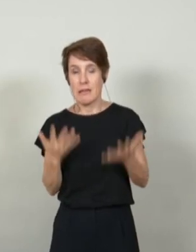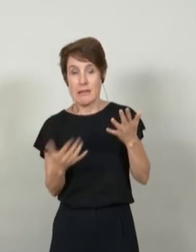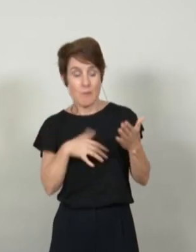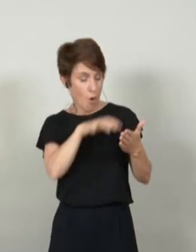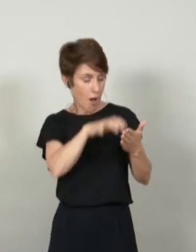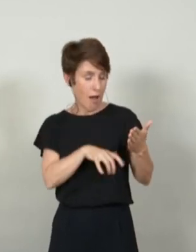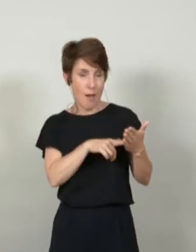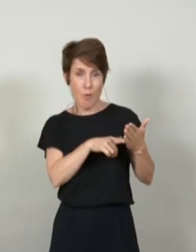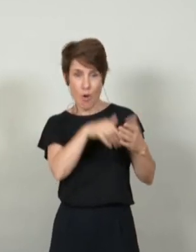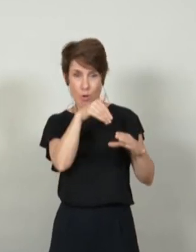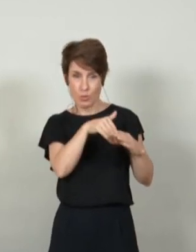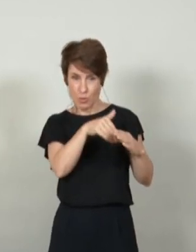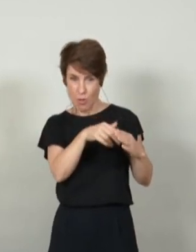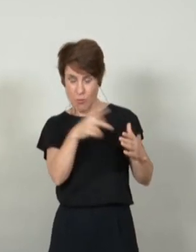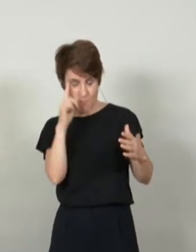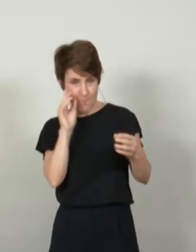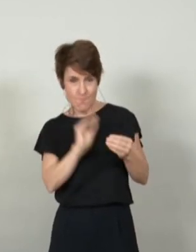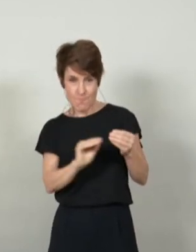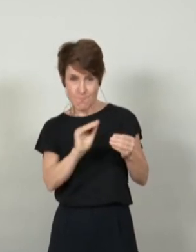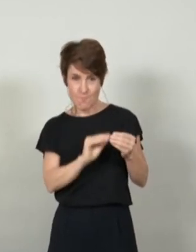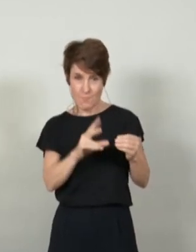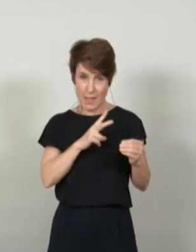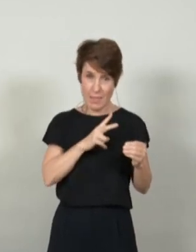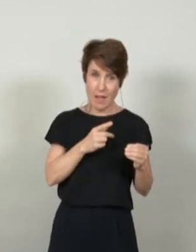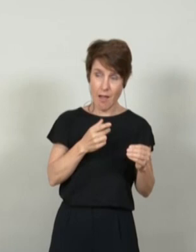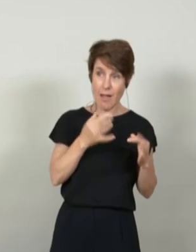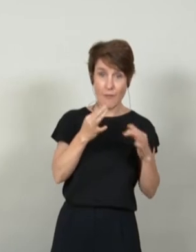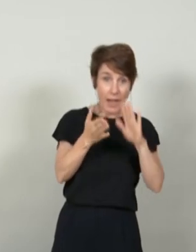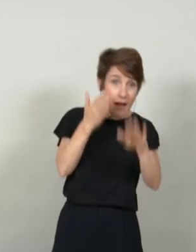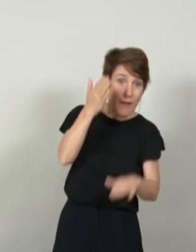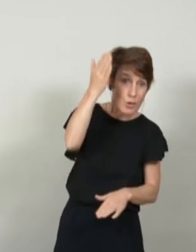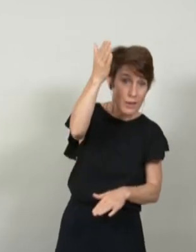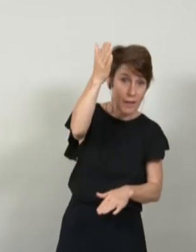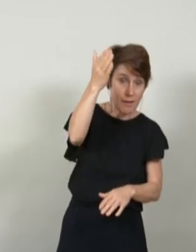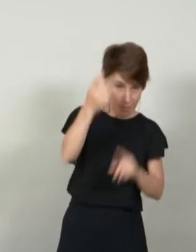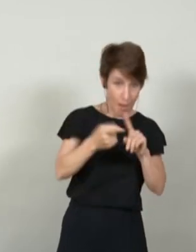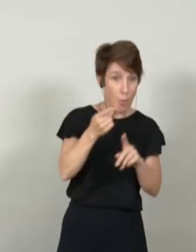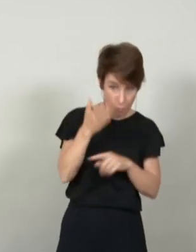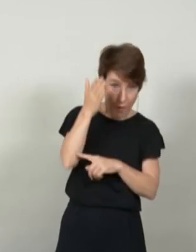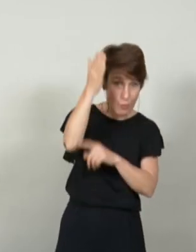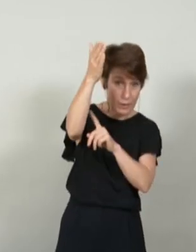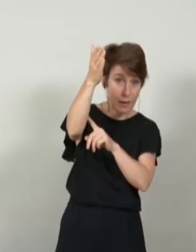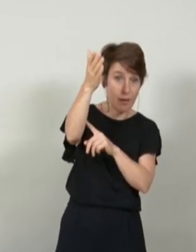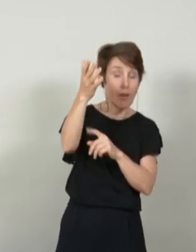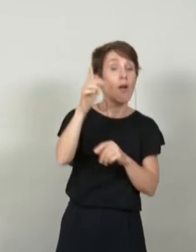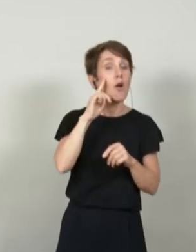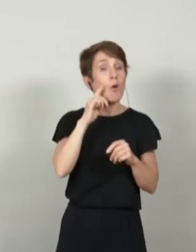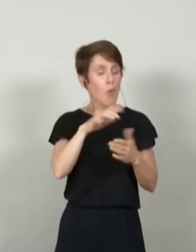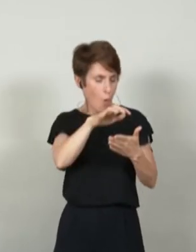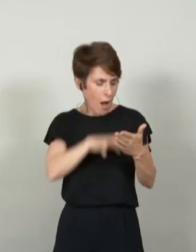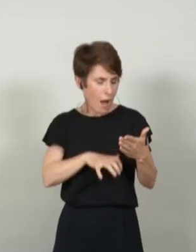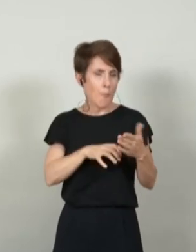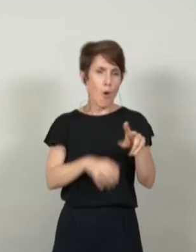on indique un petit peu les le demain le demain c'est quand même important parce qu'on peut toujours faire un meilleur rapport comme on le veut